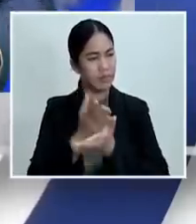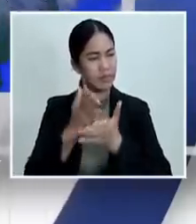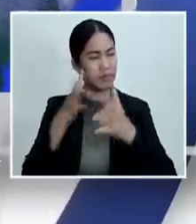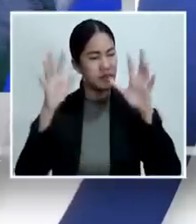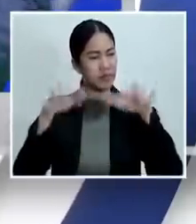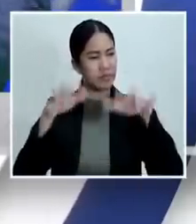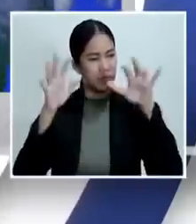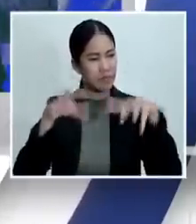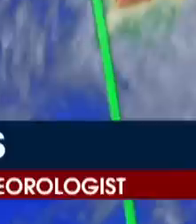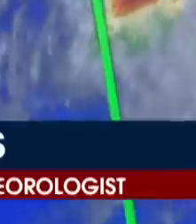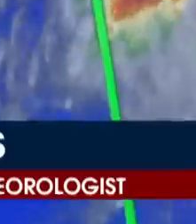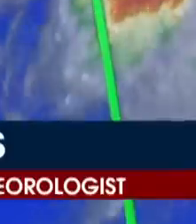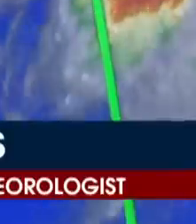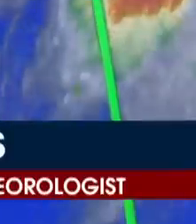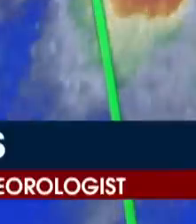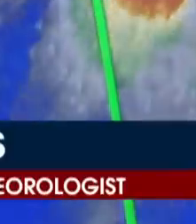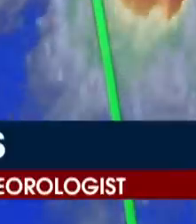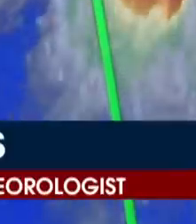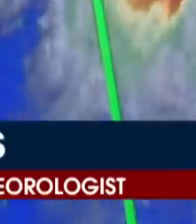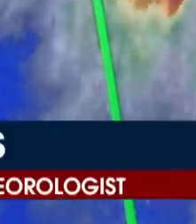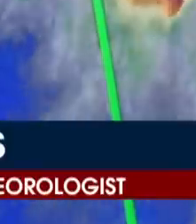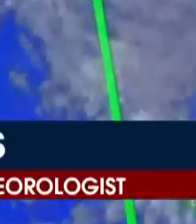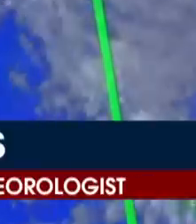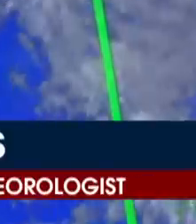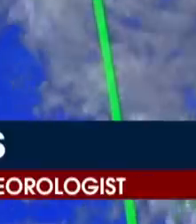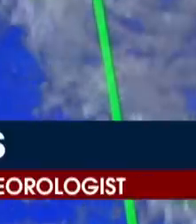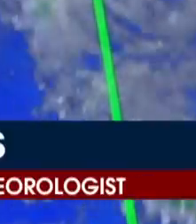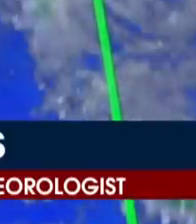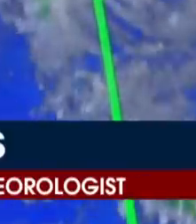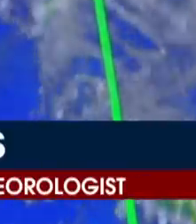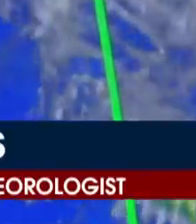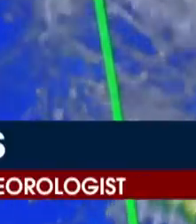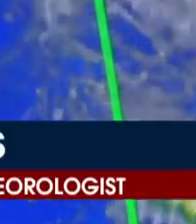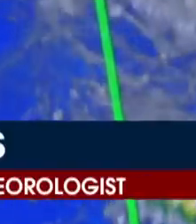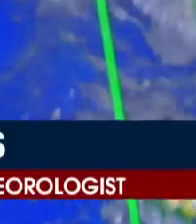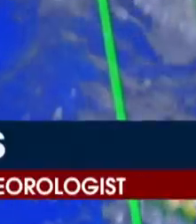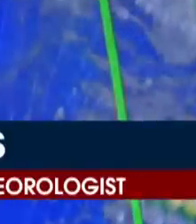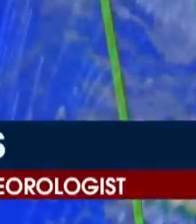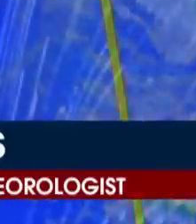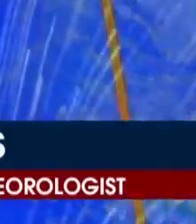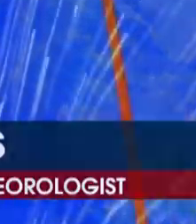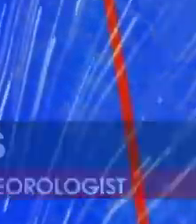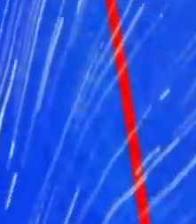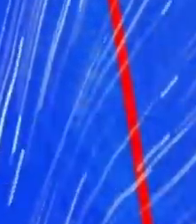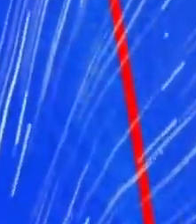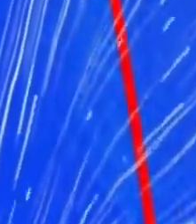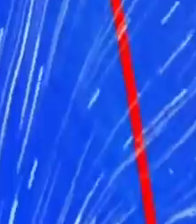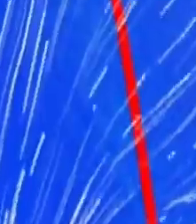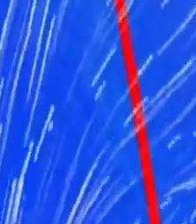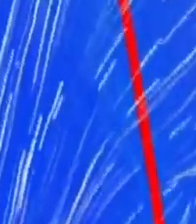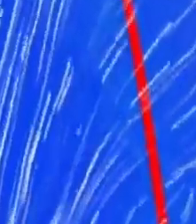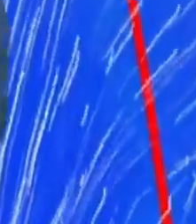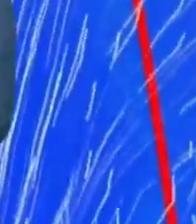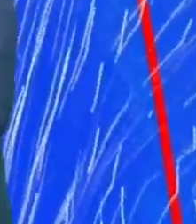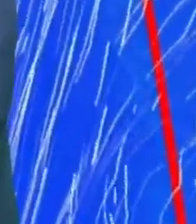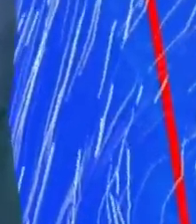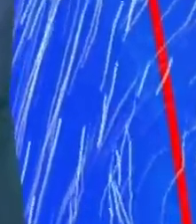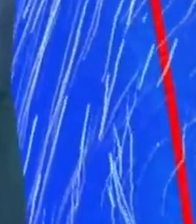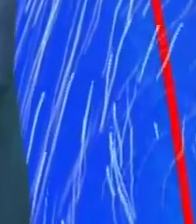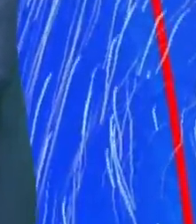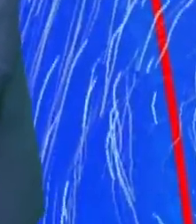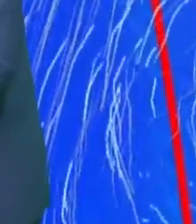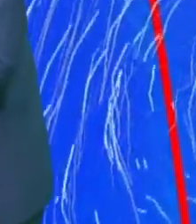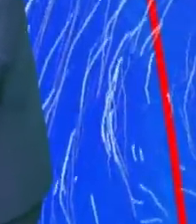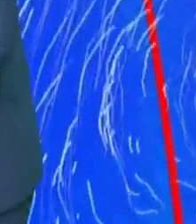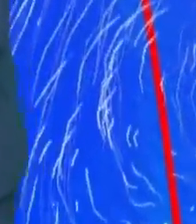Kabayan, bukas mababawasan na pero maulan pa sa kanlurang bahagi ng Luzon. Dahil pa rin yan sa habagat na hinila ng